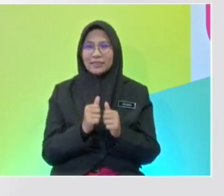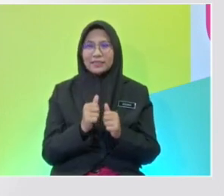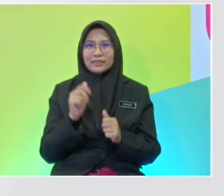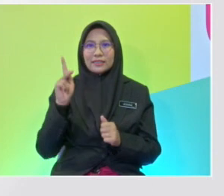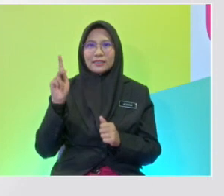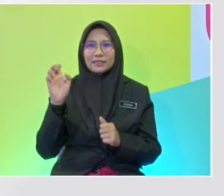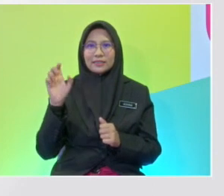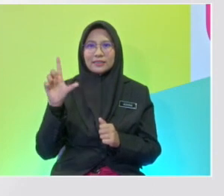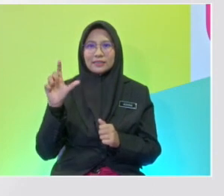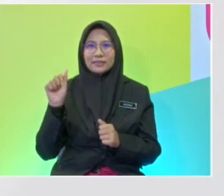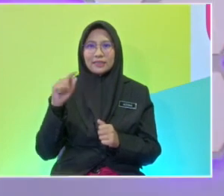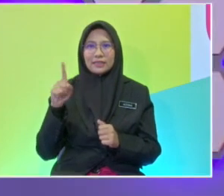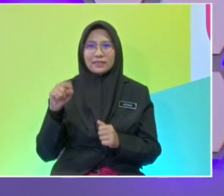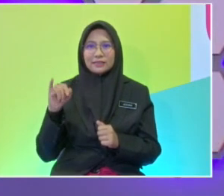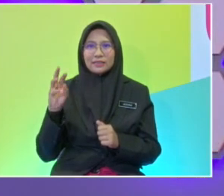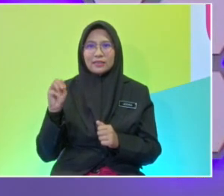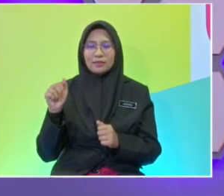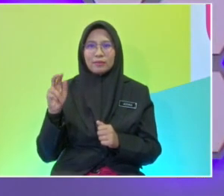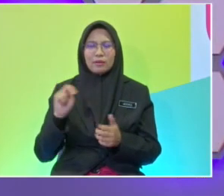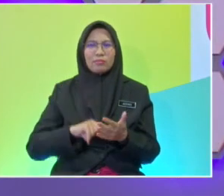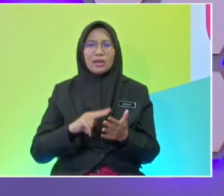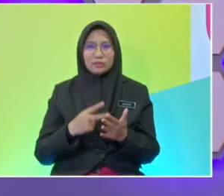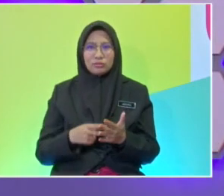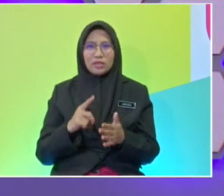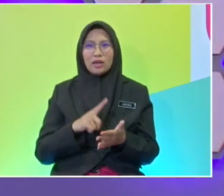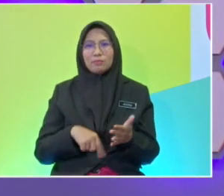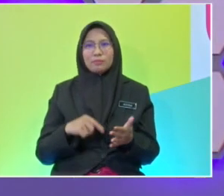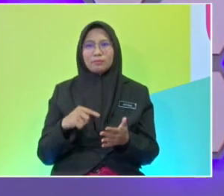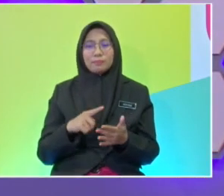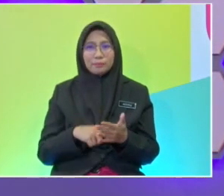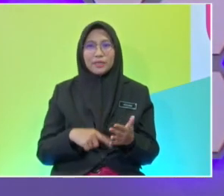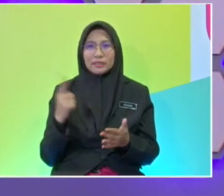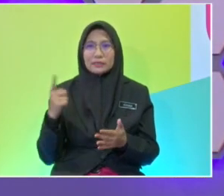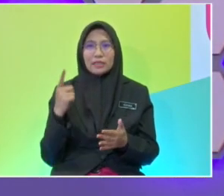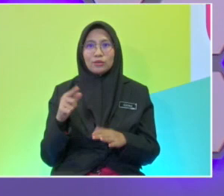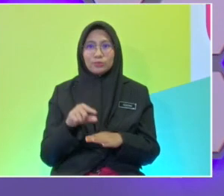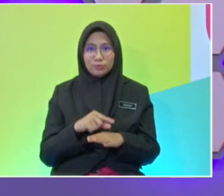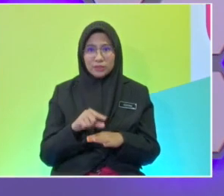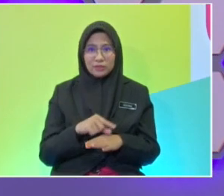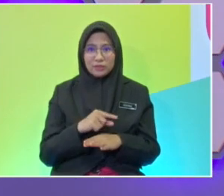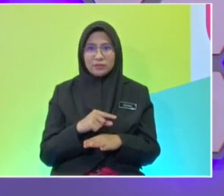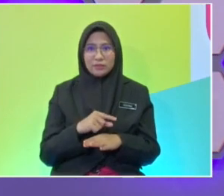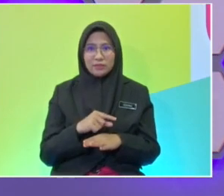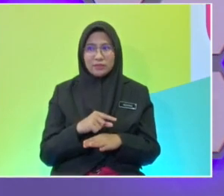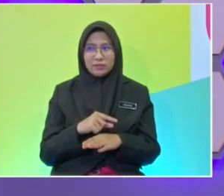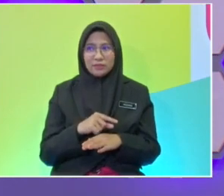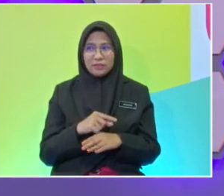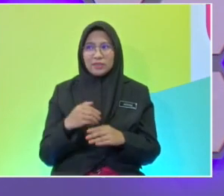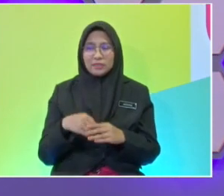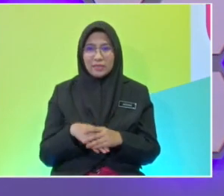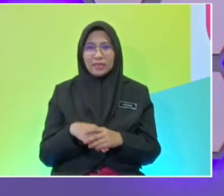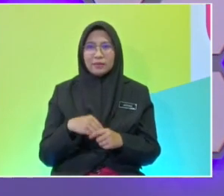apa yang digunakan untuk menghasilkan produk tersebut oke yang digunakan